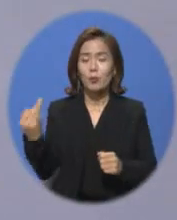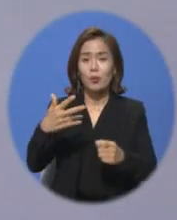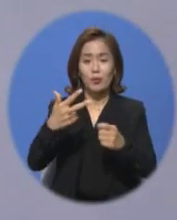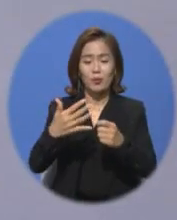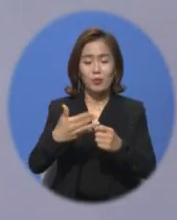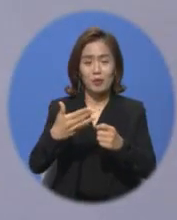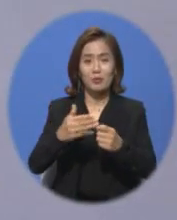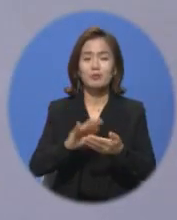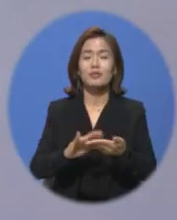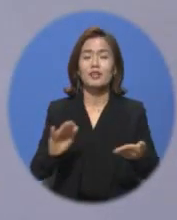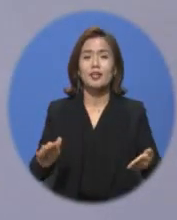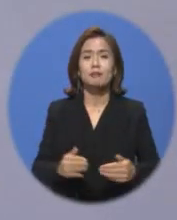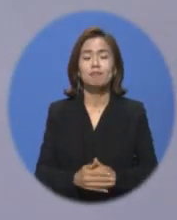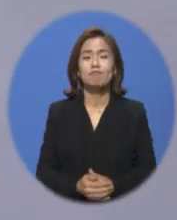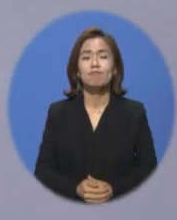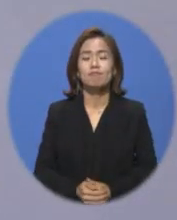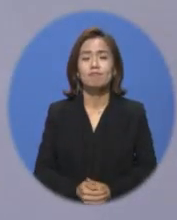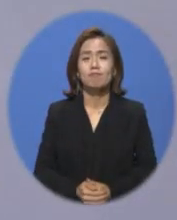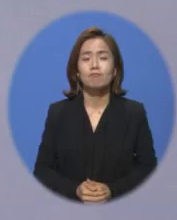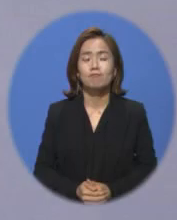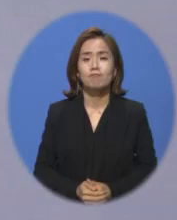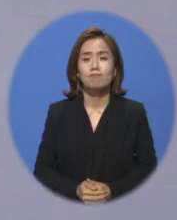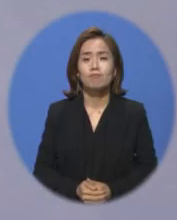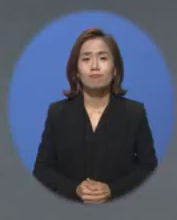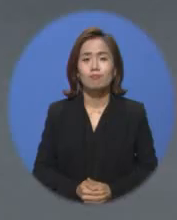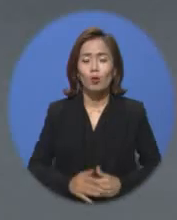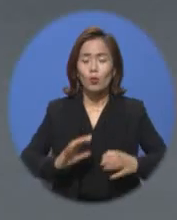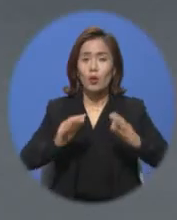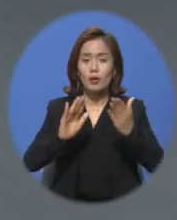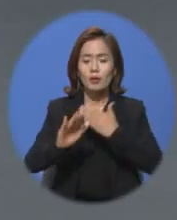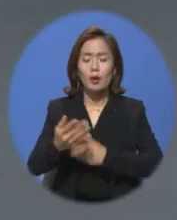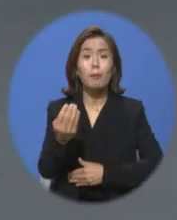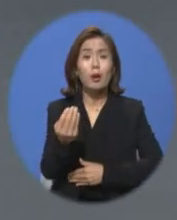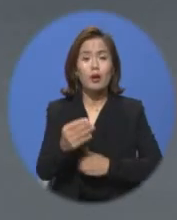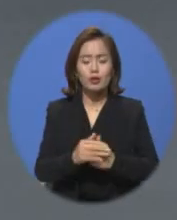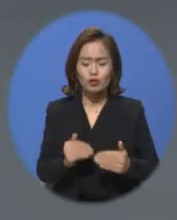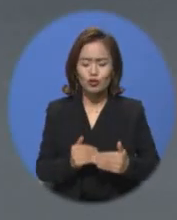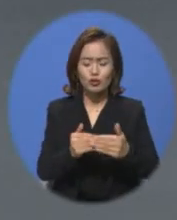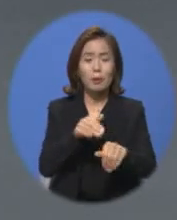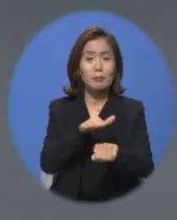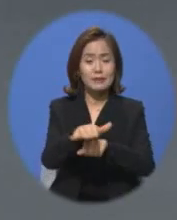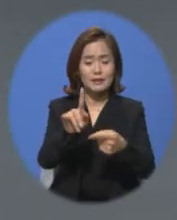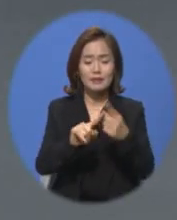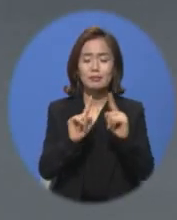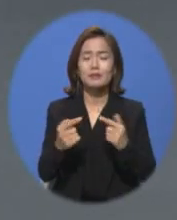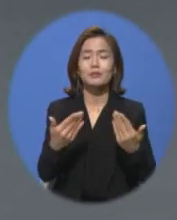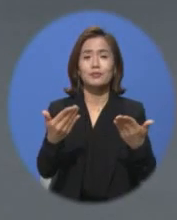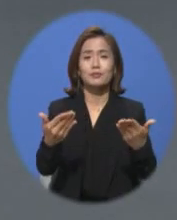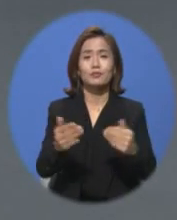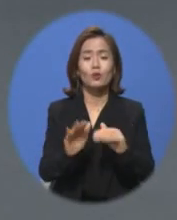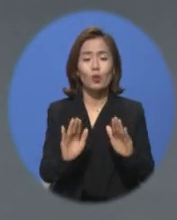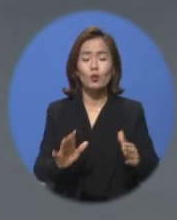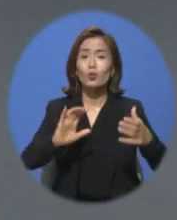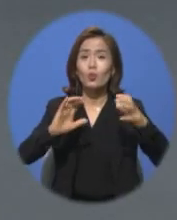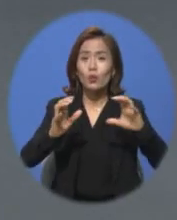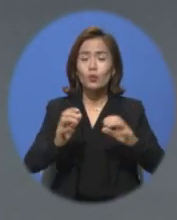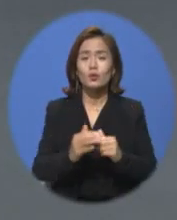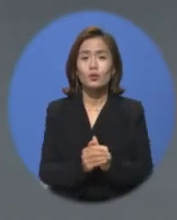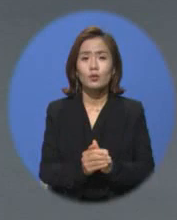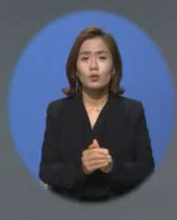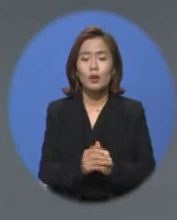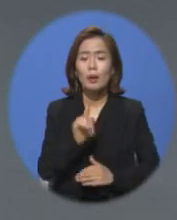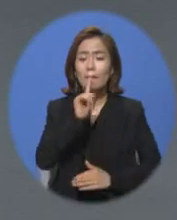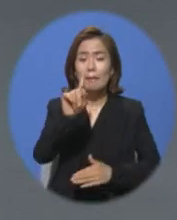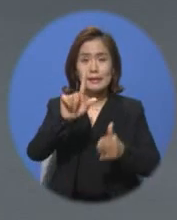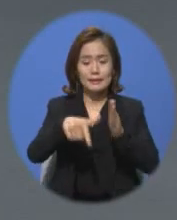번후보,김경진입니다 . 예.토론을시작하기전에 몇가지기본규칙을설명드리겠습니다. 오늘토론